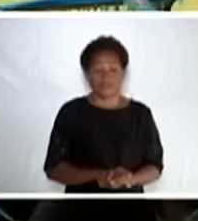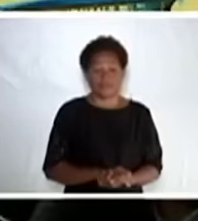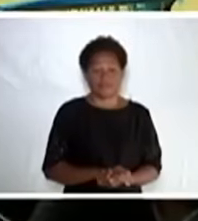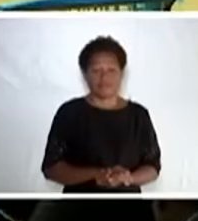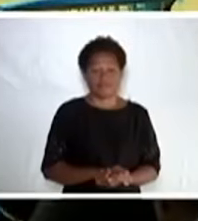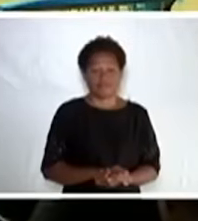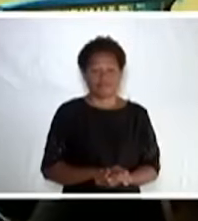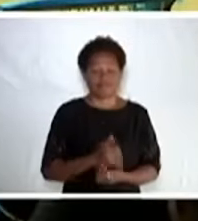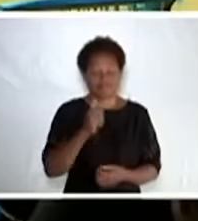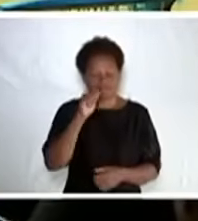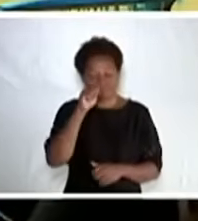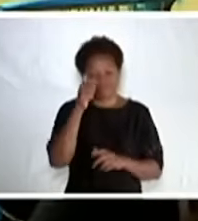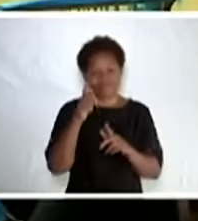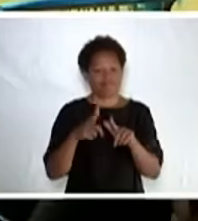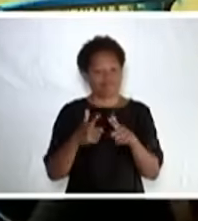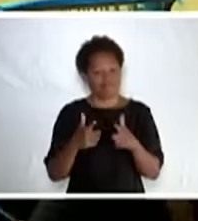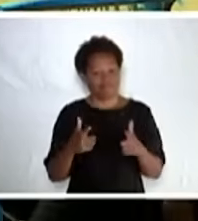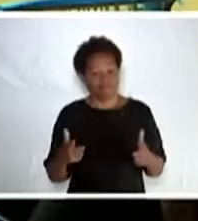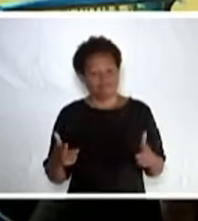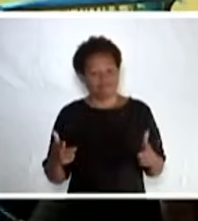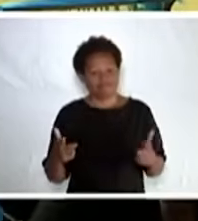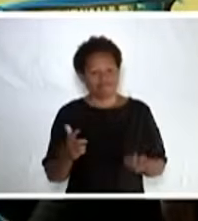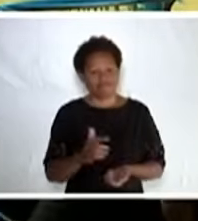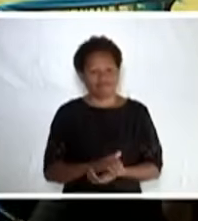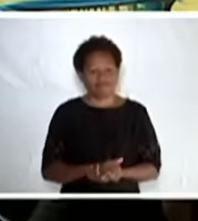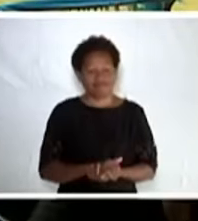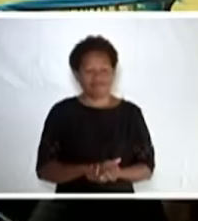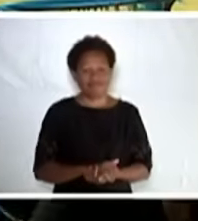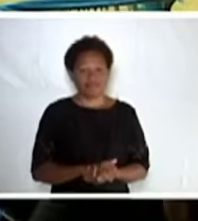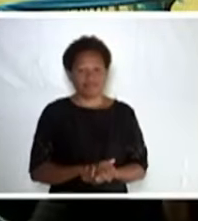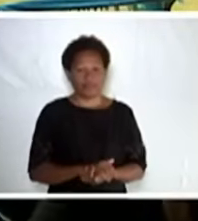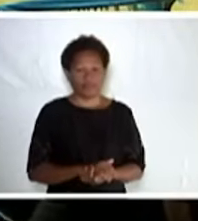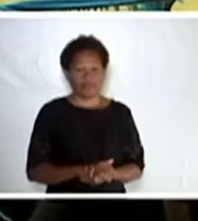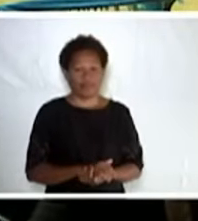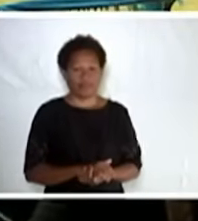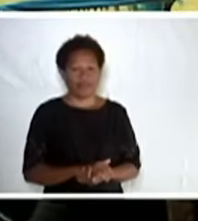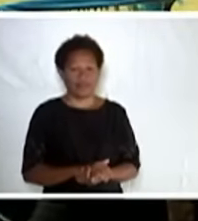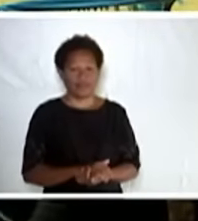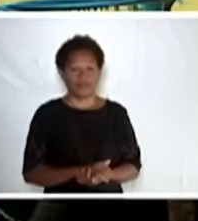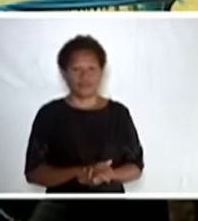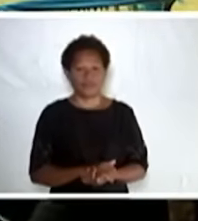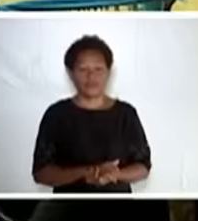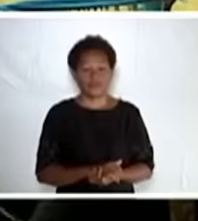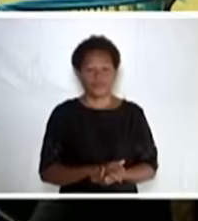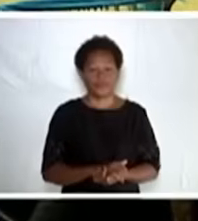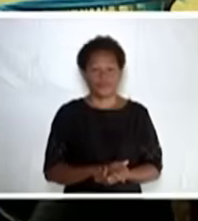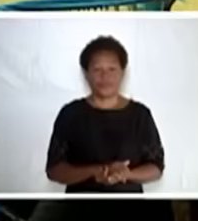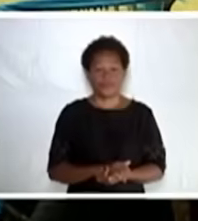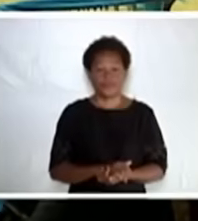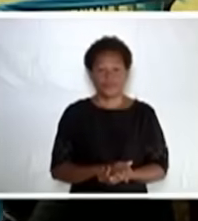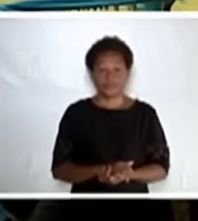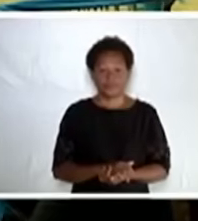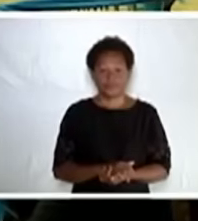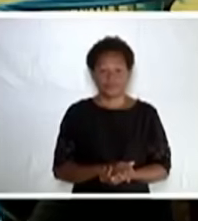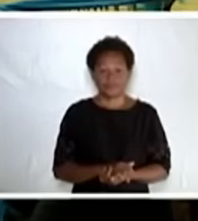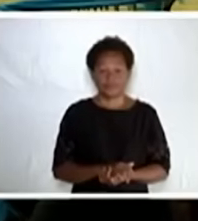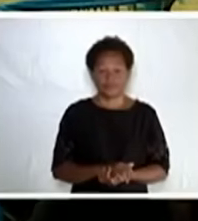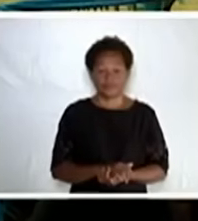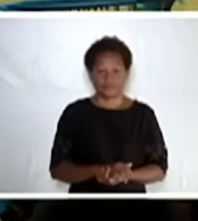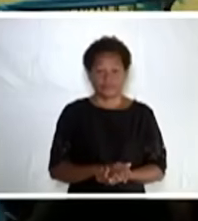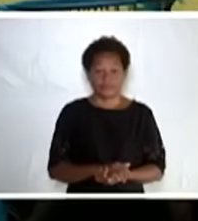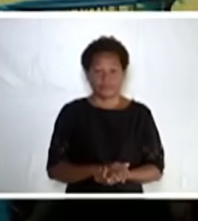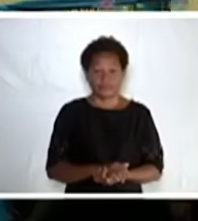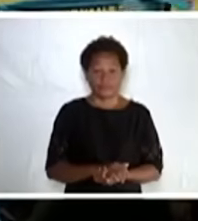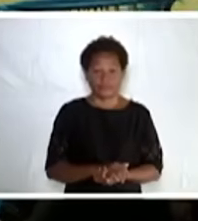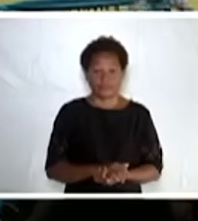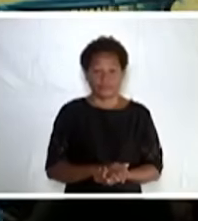जेरल्डीन, मुझे इस बात की बहुत खुशी है कि 1970 में 10 तारीख अक्टूबर को इसी ग्राउंड